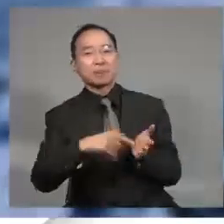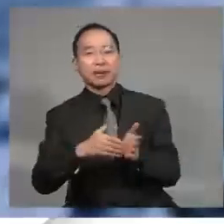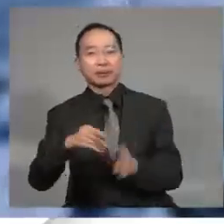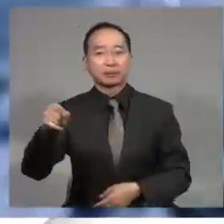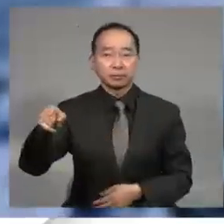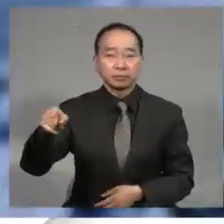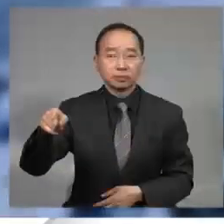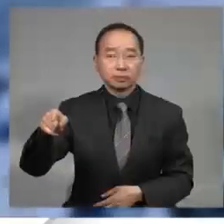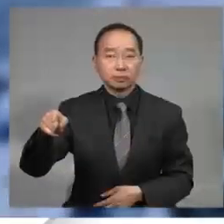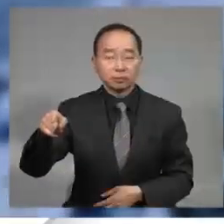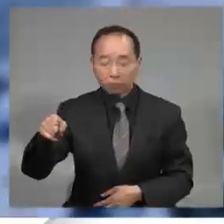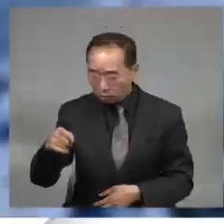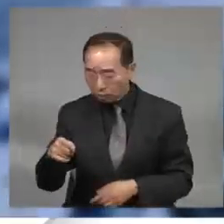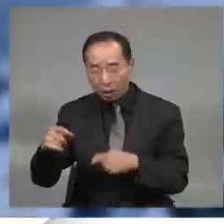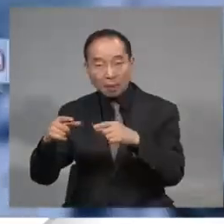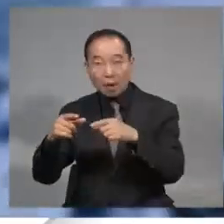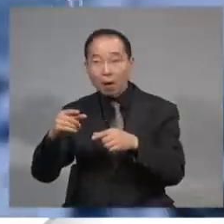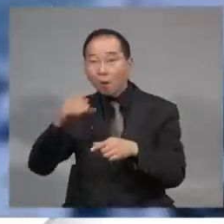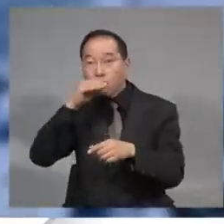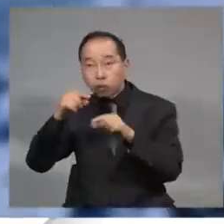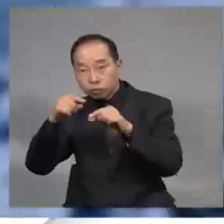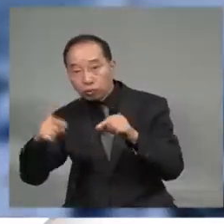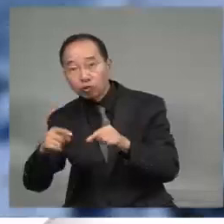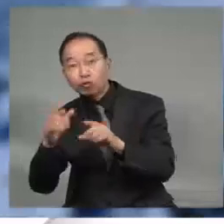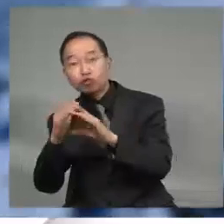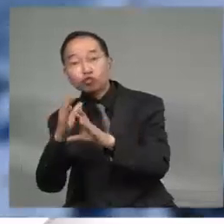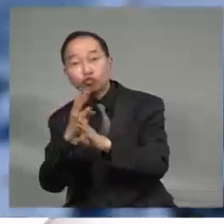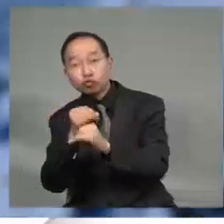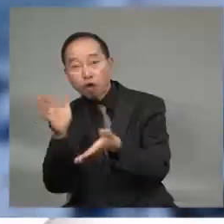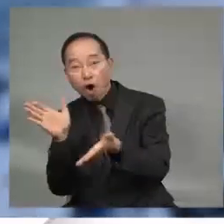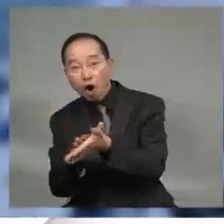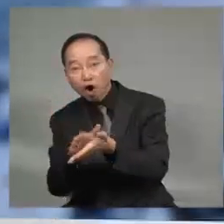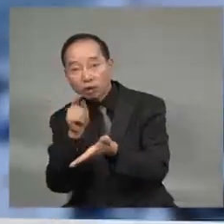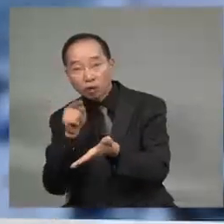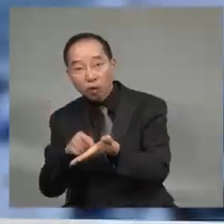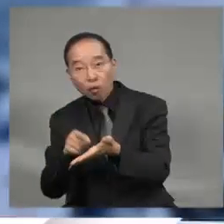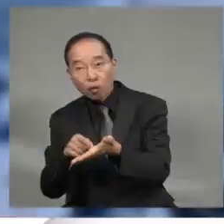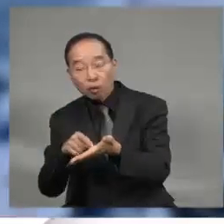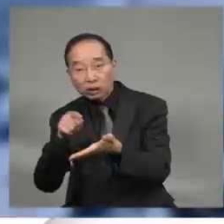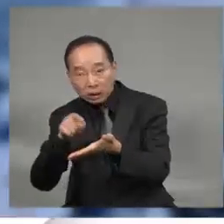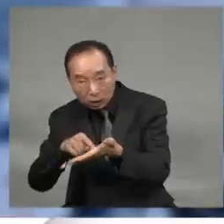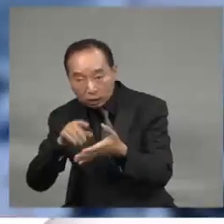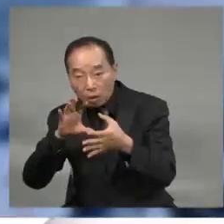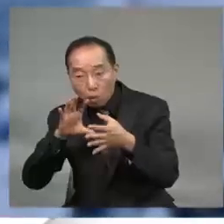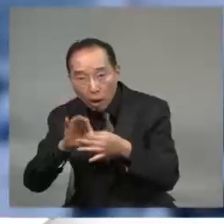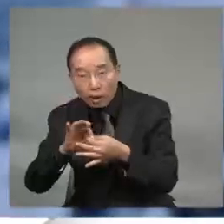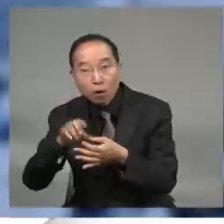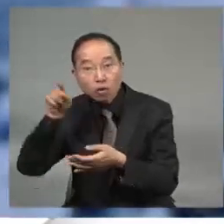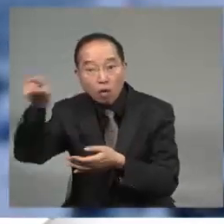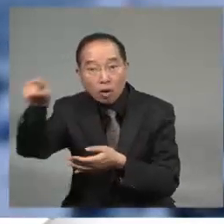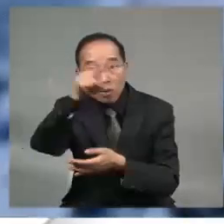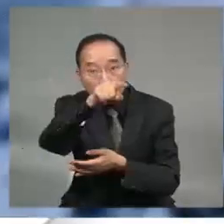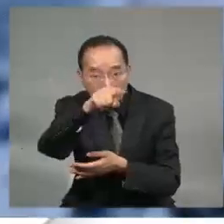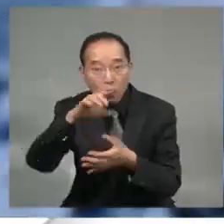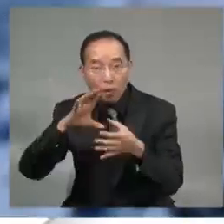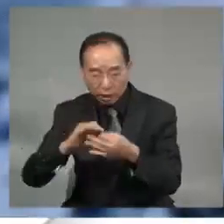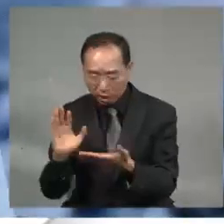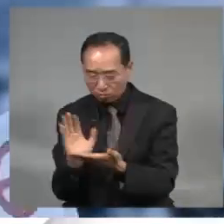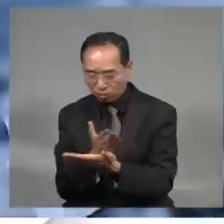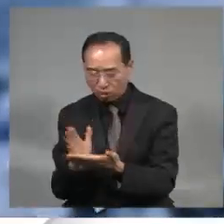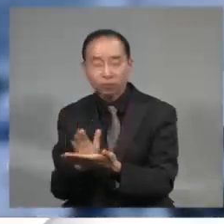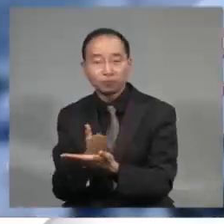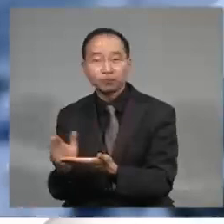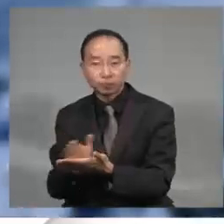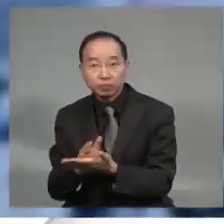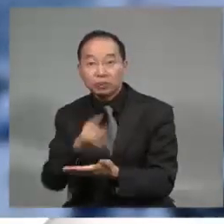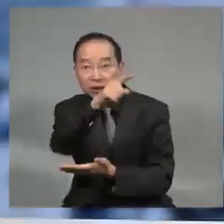봉투에 보면 주소 라벨이 다 붙어 있거든요. 네. 네. 그 주소 라벨에 있는 관할 선거구 관할 구시군 선거관리위원회로 바로 발송이